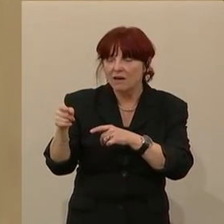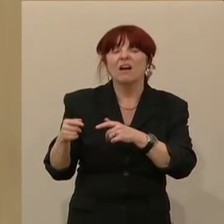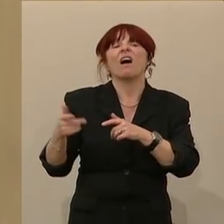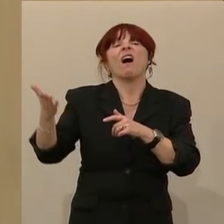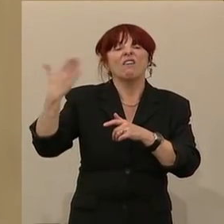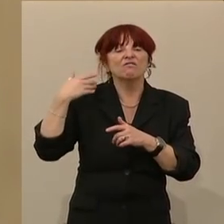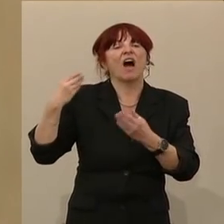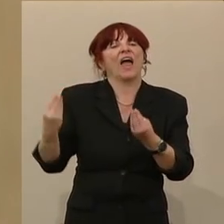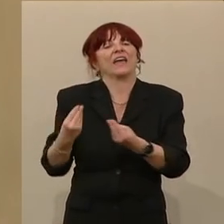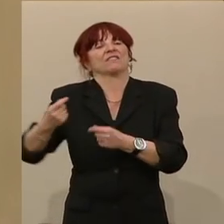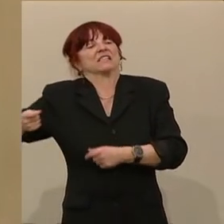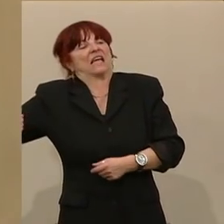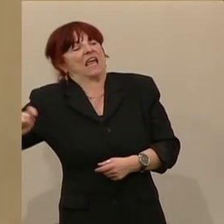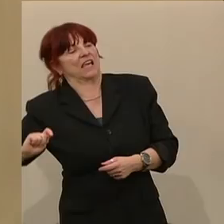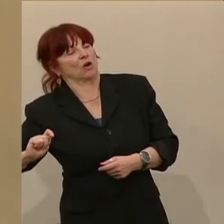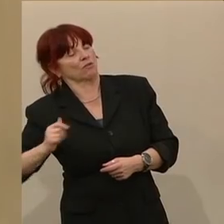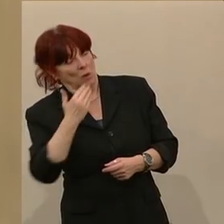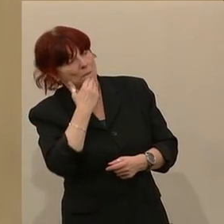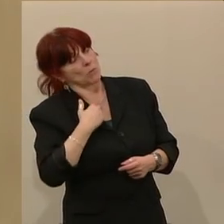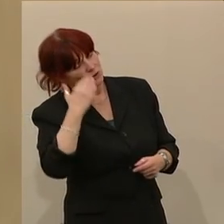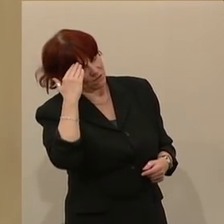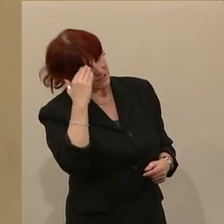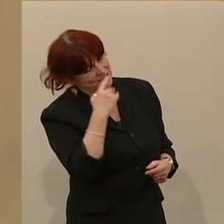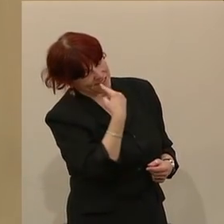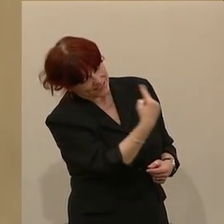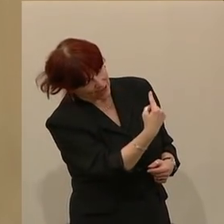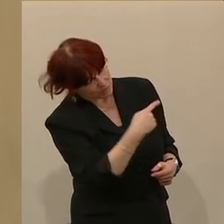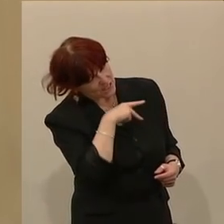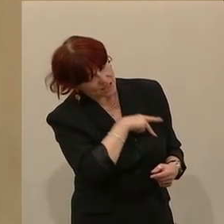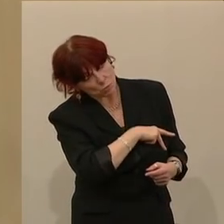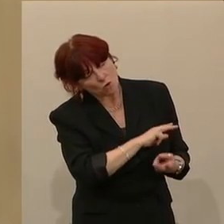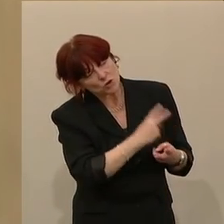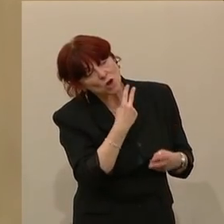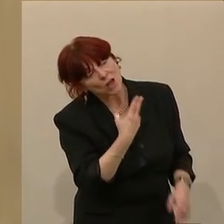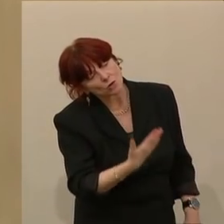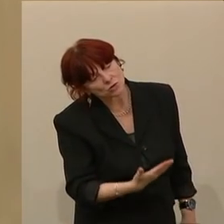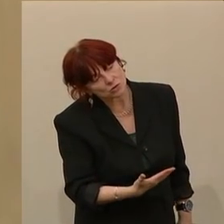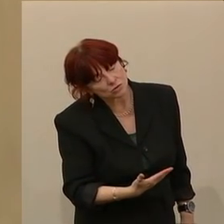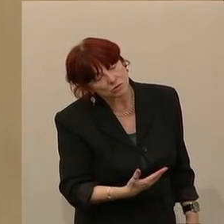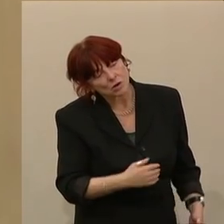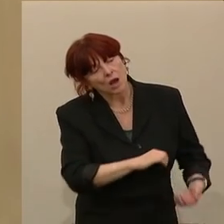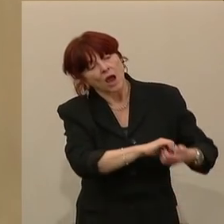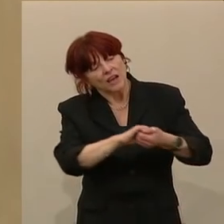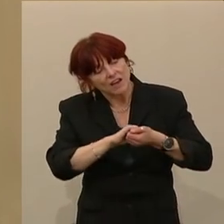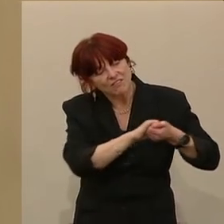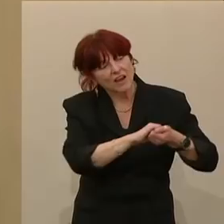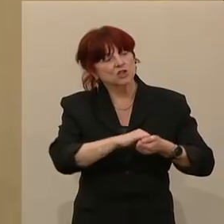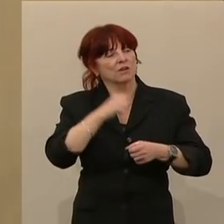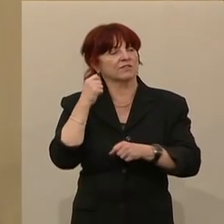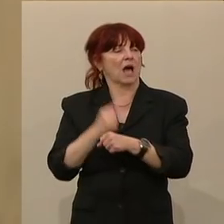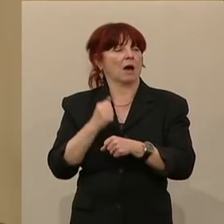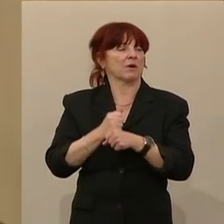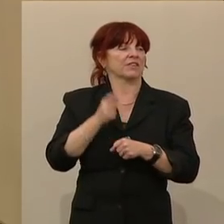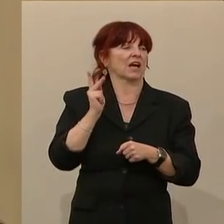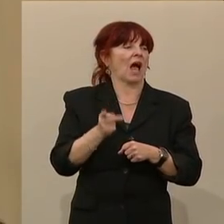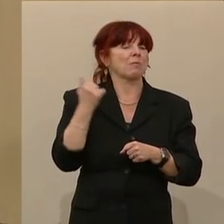etwas gekauft wurde, dann möchte ich nur mal wissen, wie das bei Ihnen ausschaut, liebe SPÖ. Wo doch die Gewerkschaft und die Arbeiterkammer Ihnen